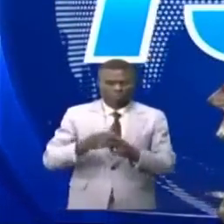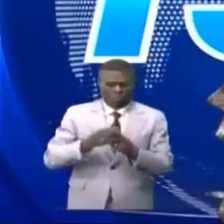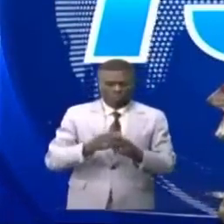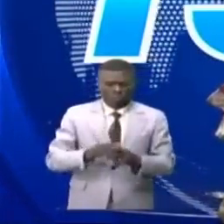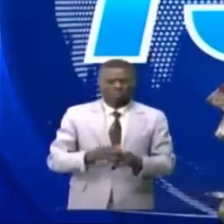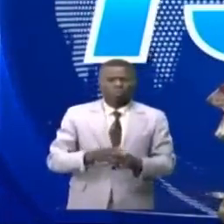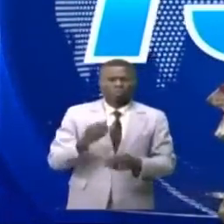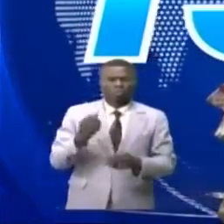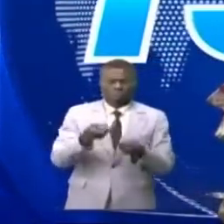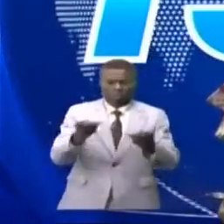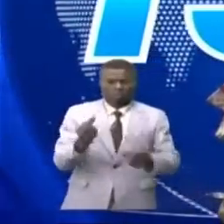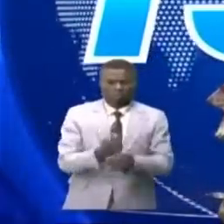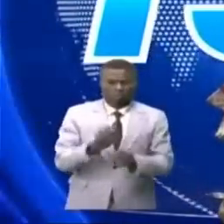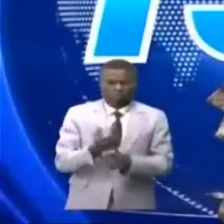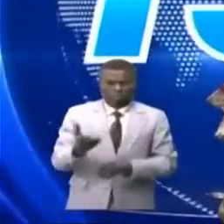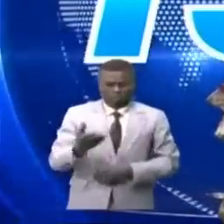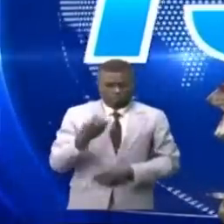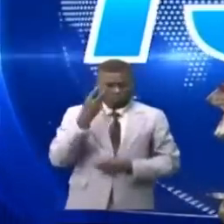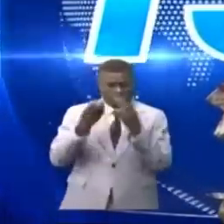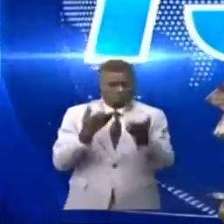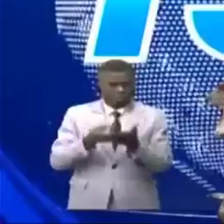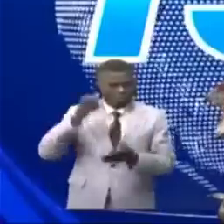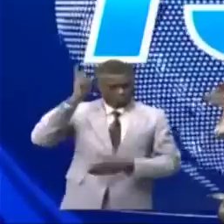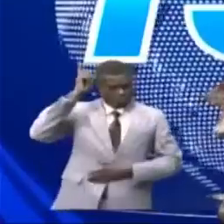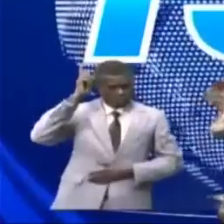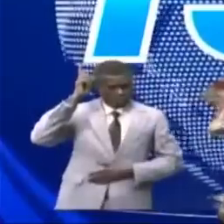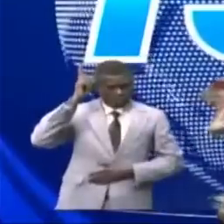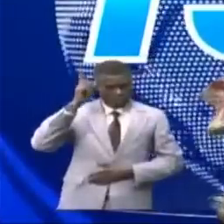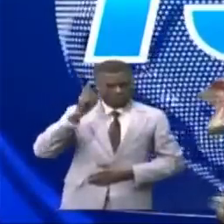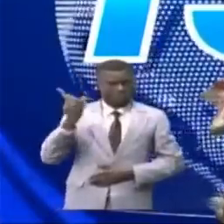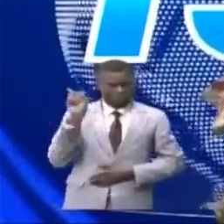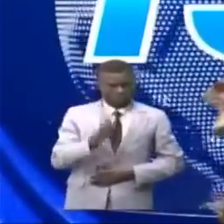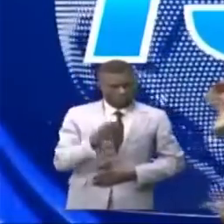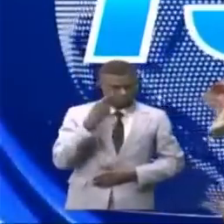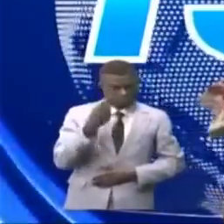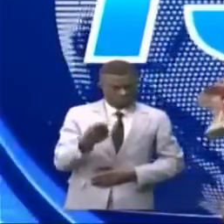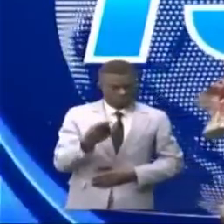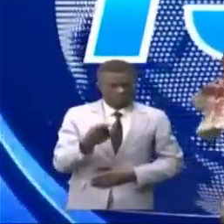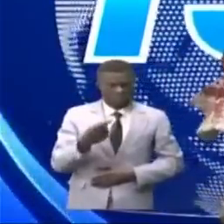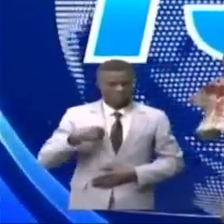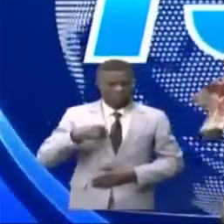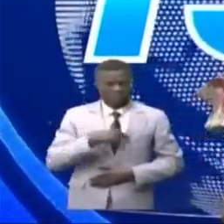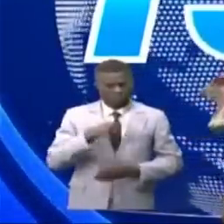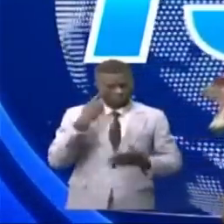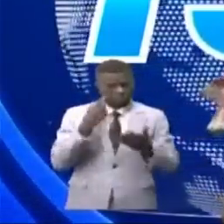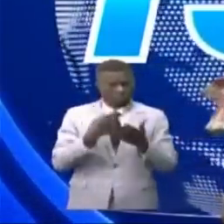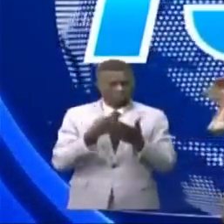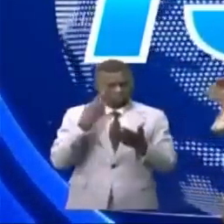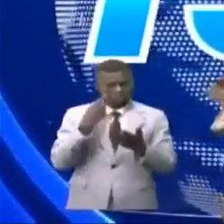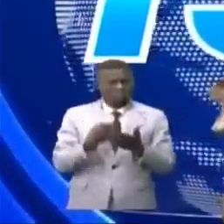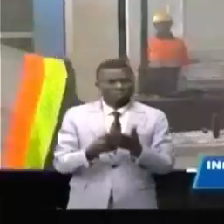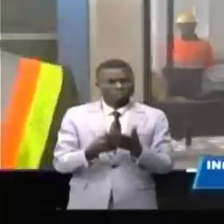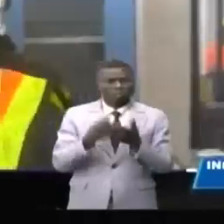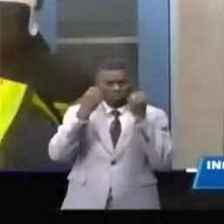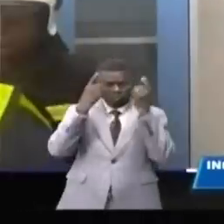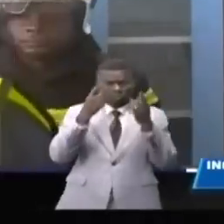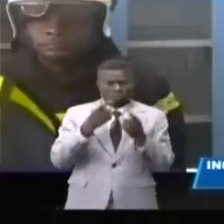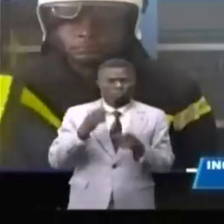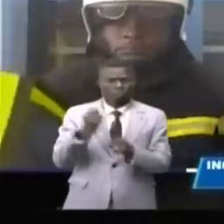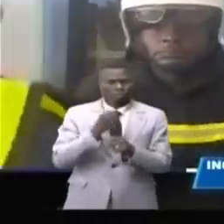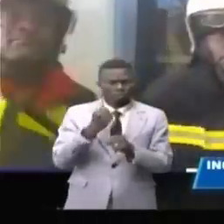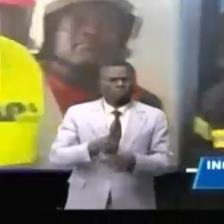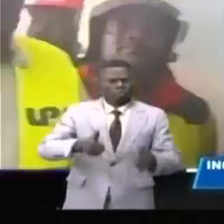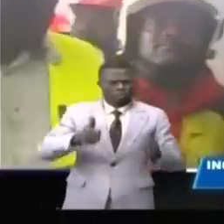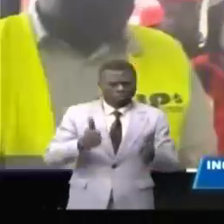installations. Lors de notre visite, lors de notre séance de travail, nous avons été agréablement surpris par le professionnalisme mis